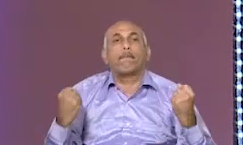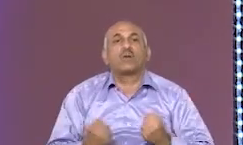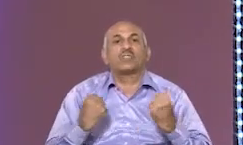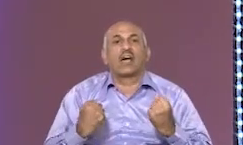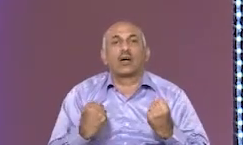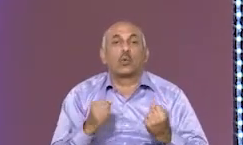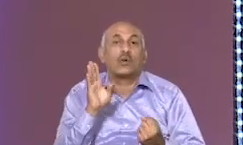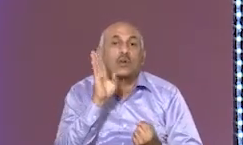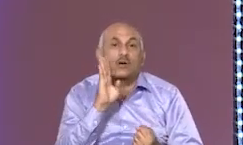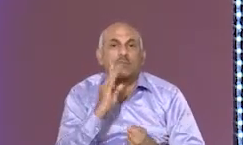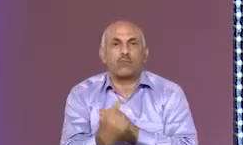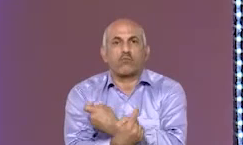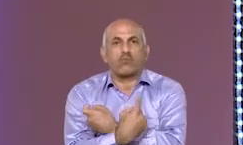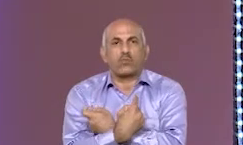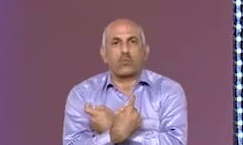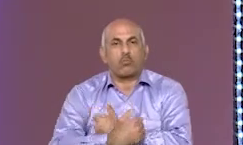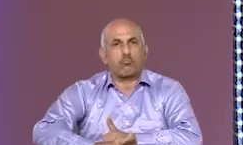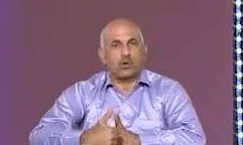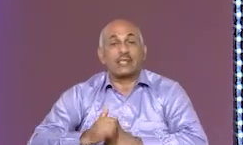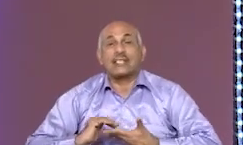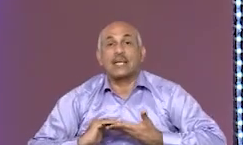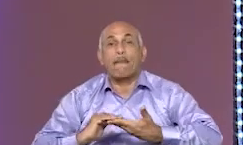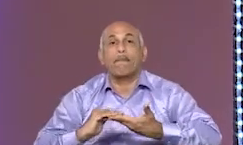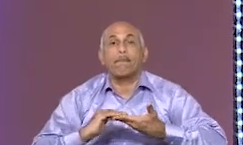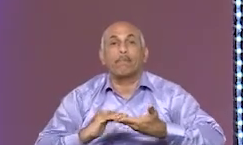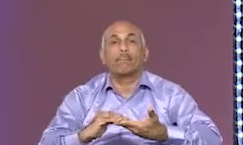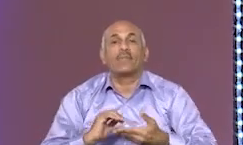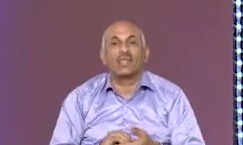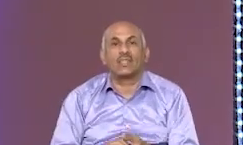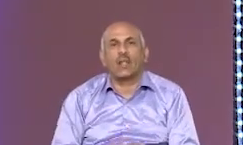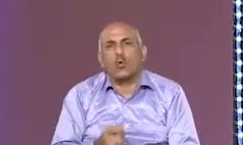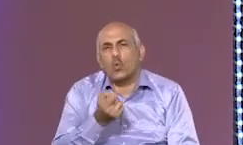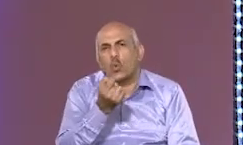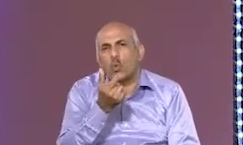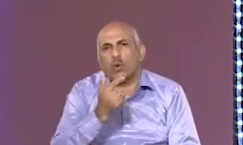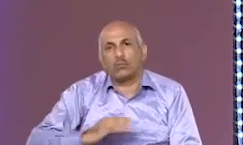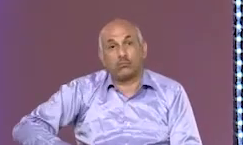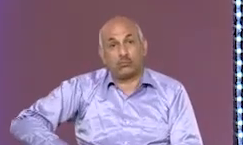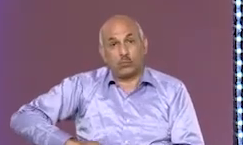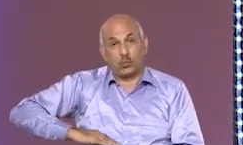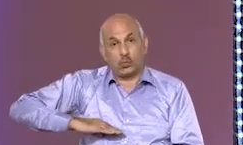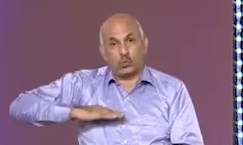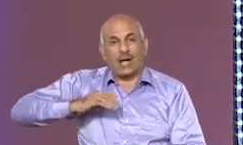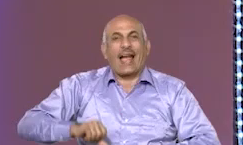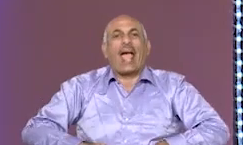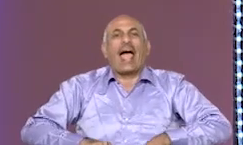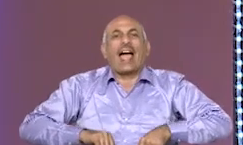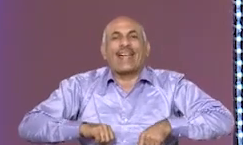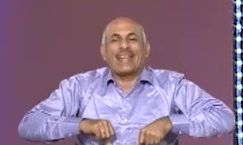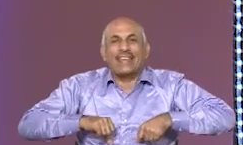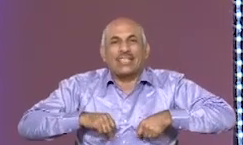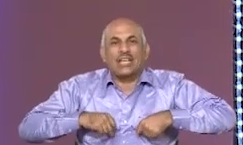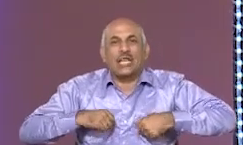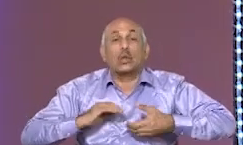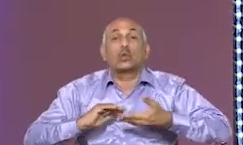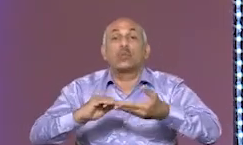الشاب مدرب، ده بيساعد في ايه؟ في جزئية انه يرفع مستوى معيشته، او بيساعد في ايه؟